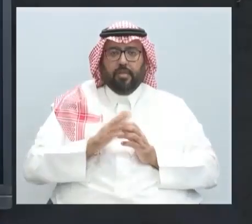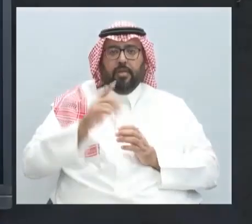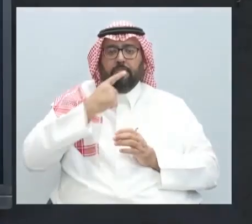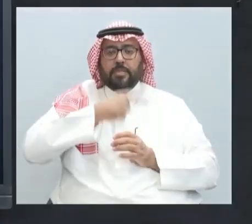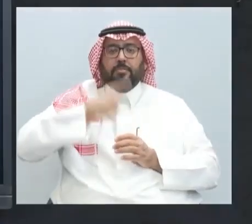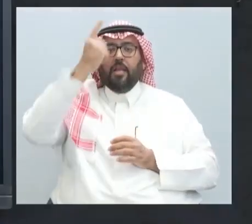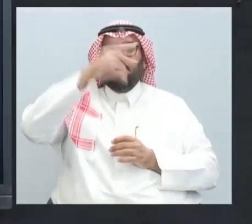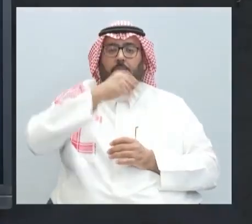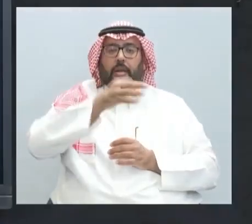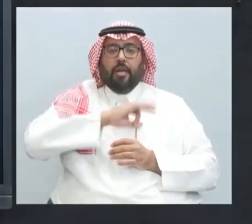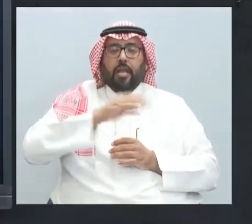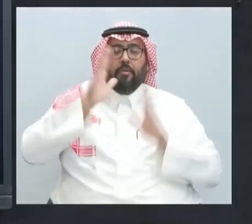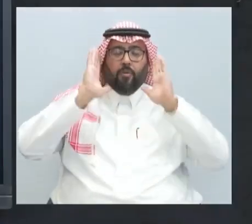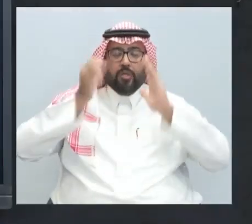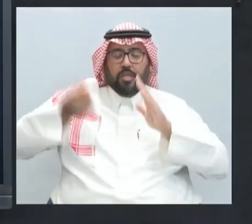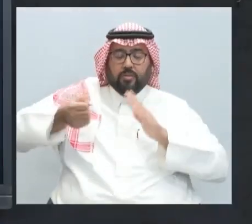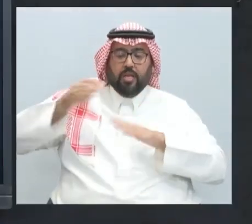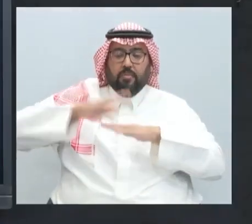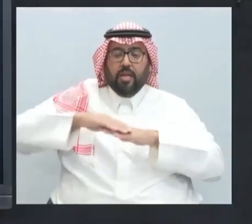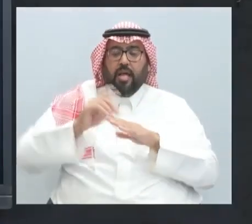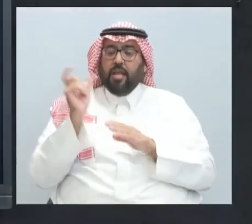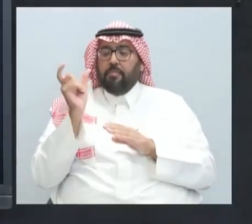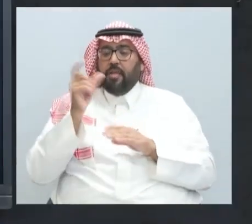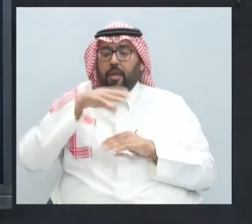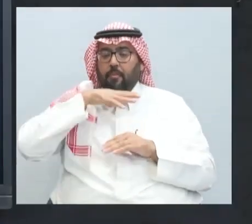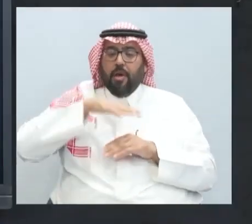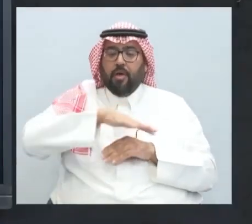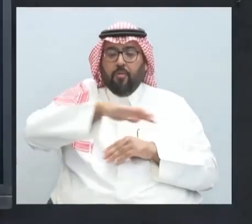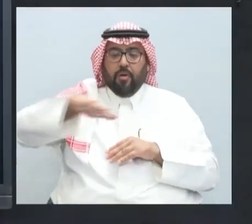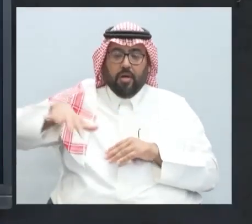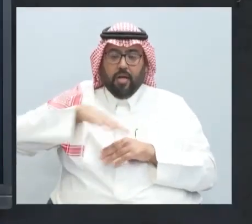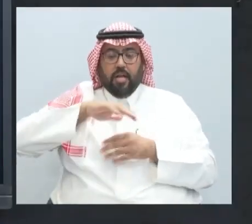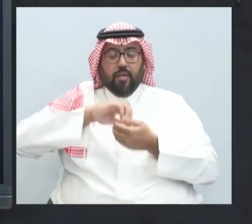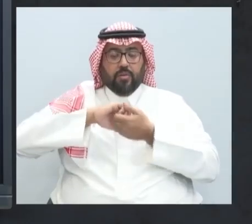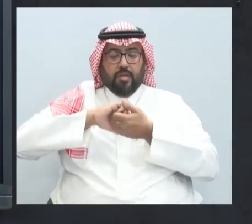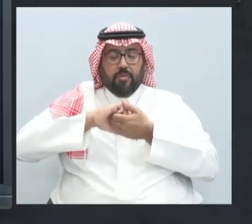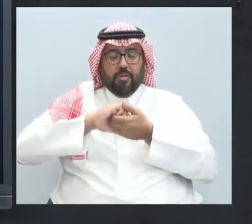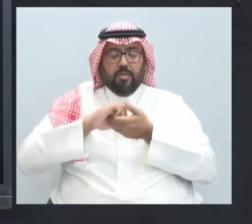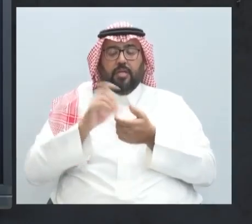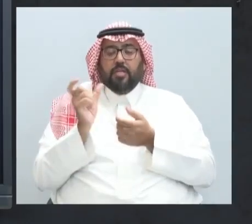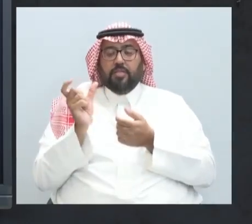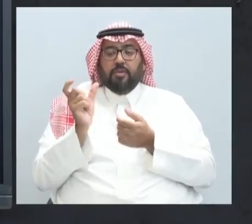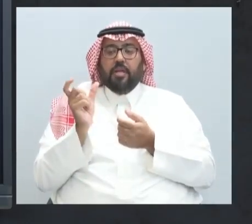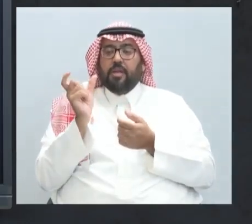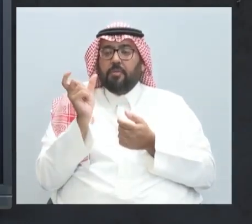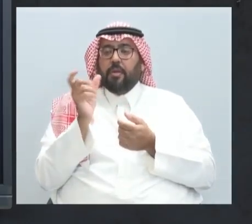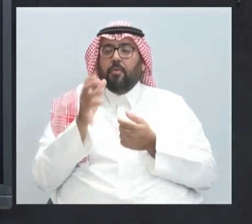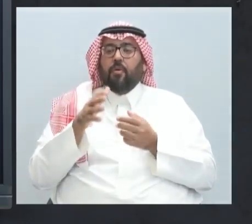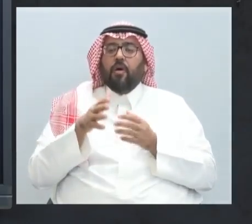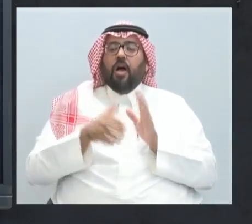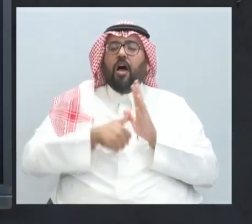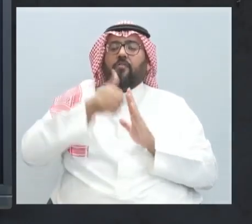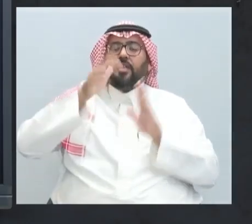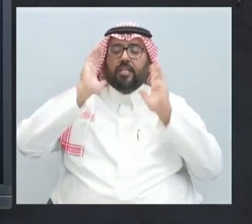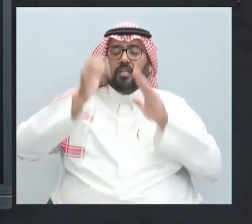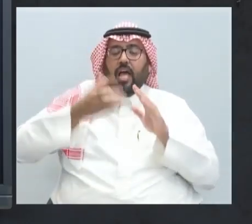بسم الله الرحمن الرحيم والصلاه والسلام على اشرف الانبياء واتم المرسلين نبينا محمد عليه افضل صلاه واتم